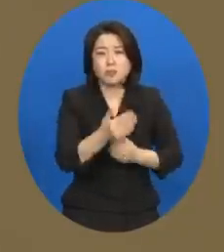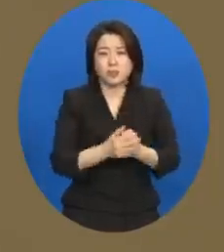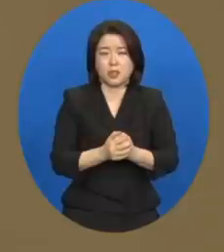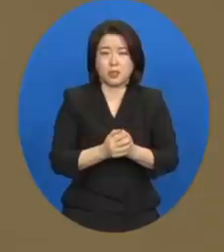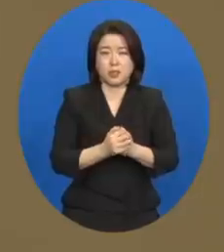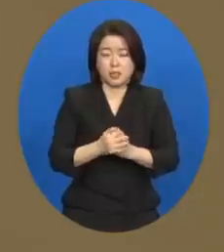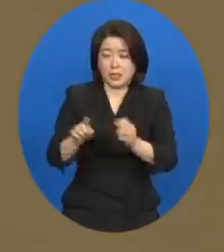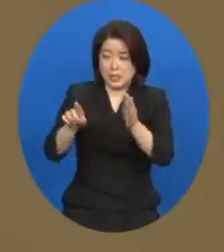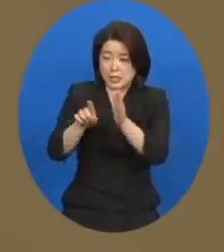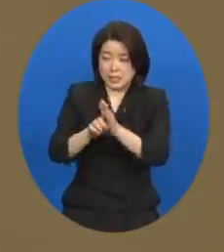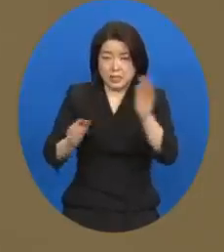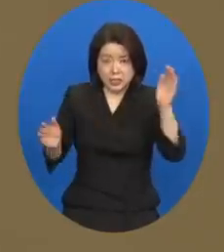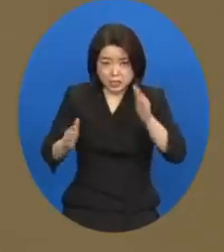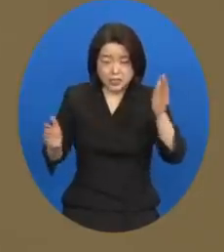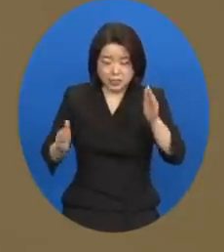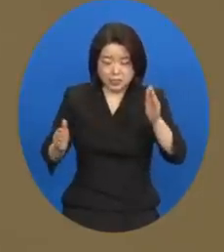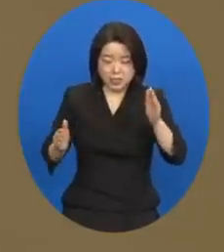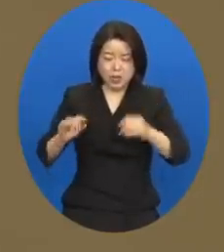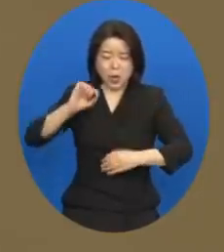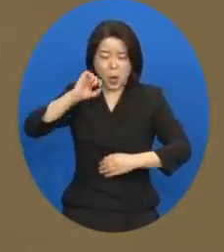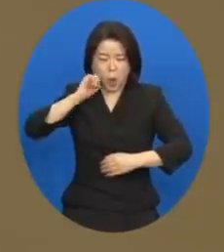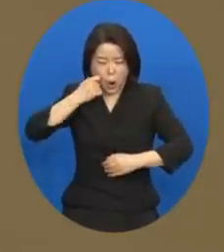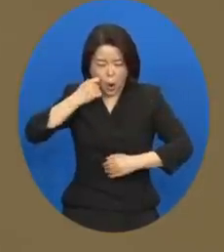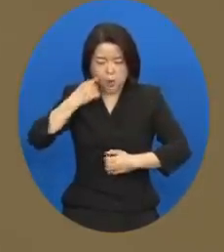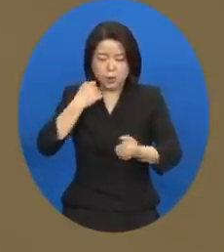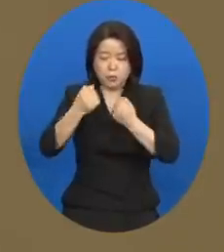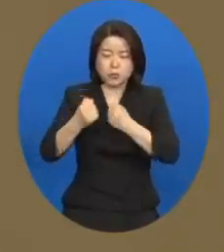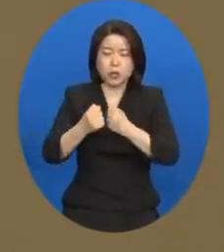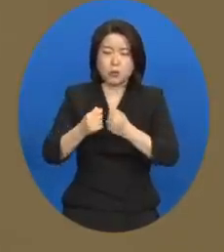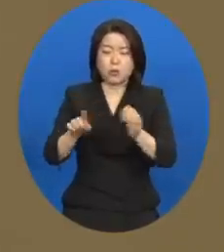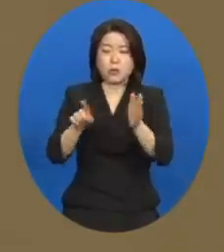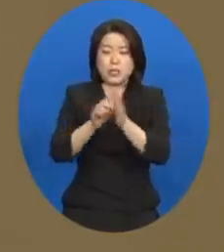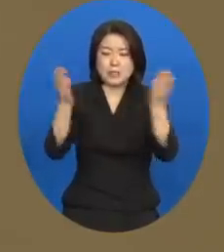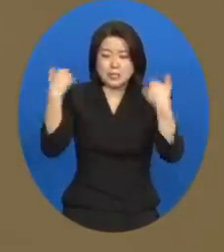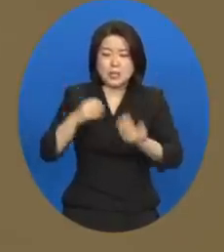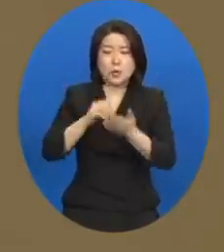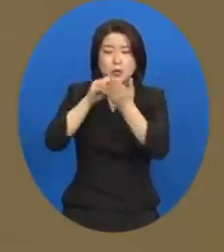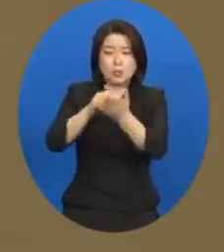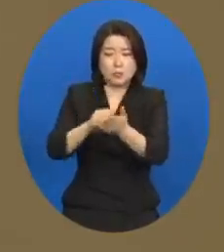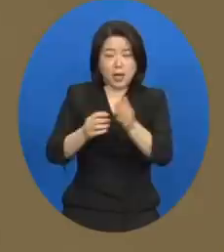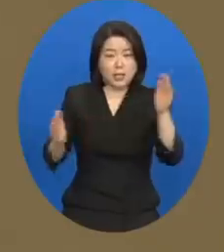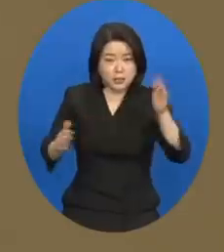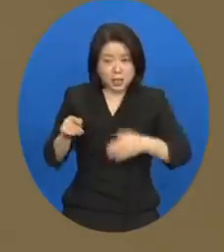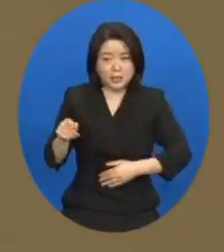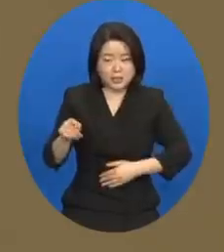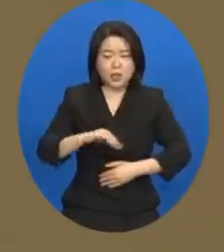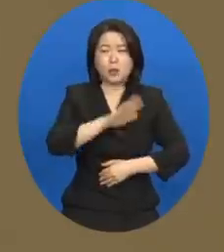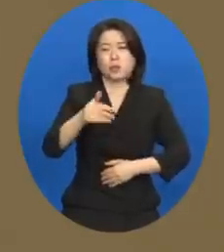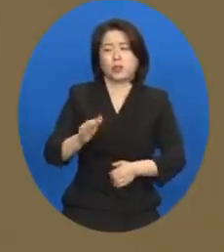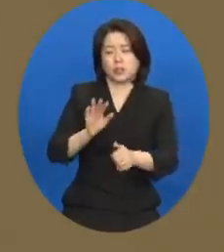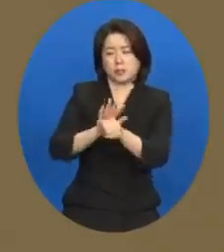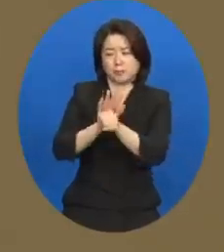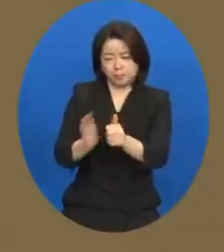신학생들, 어려운 가운데 신학교를 지원한 이들, 우리가 섬겨야 합니다.